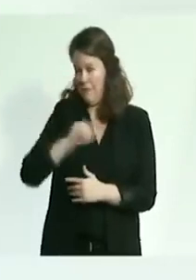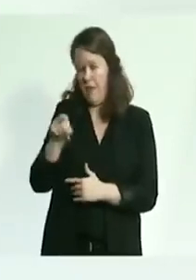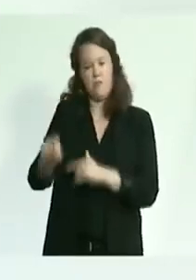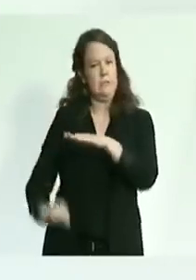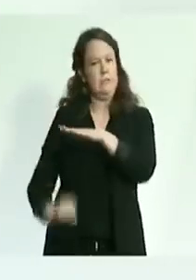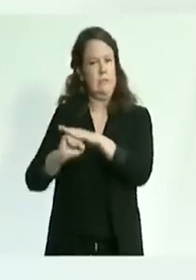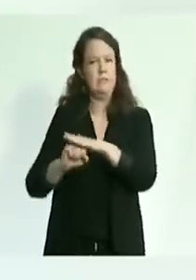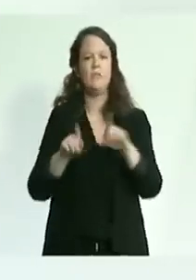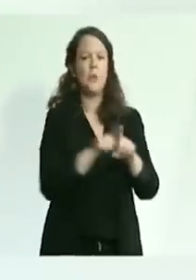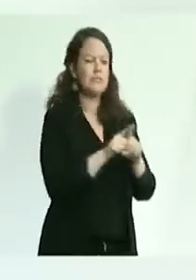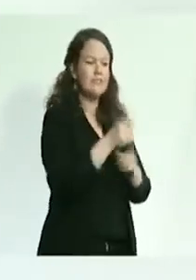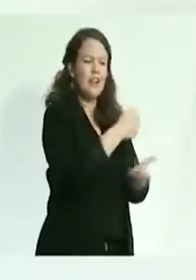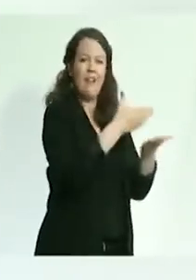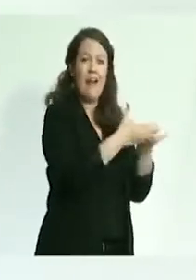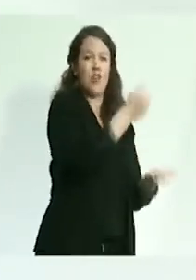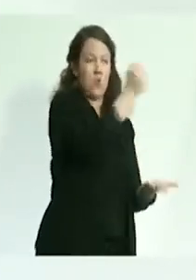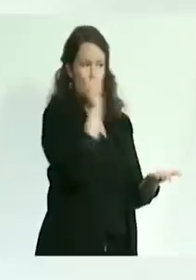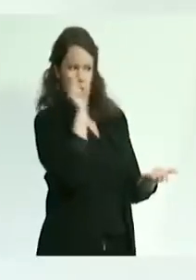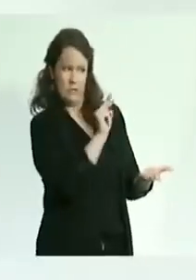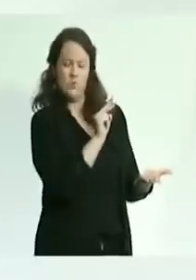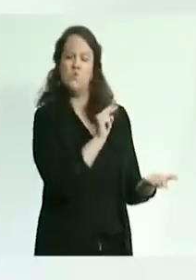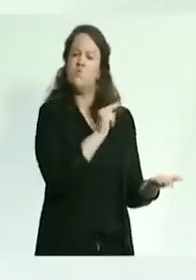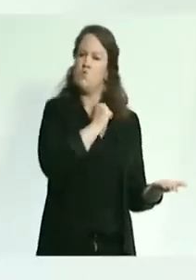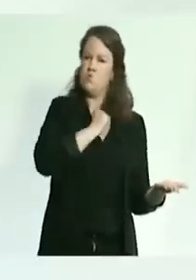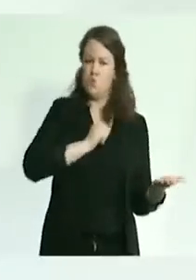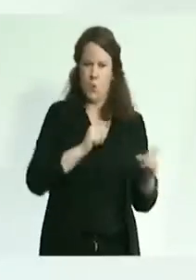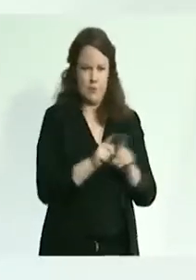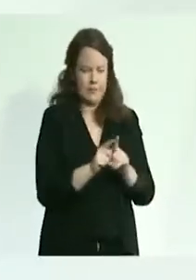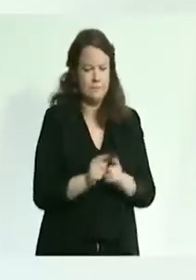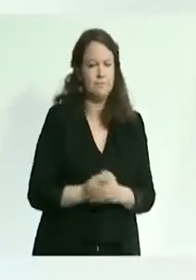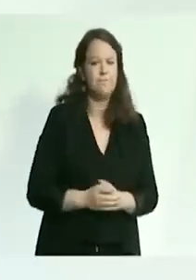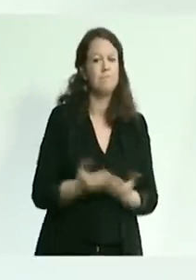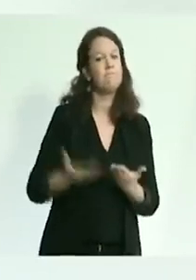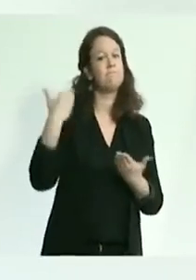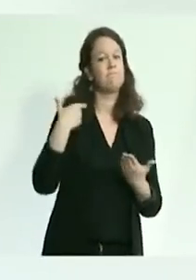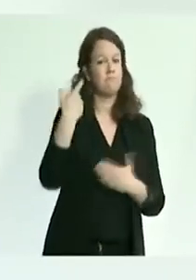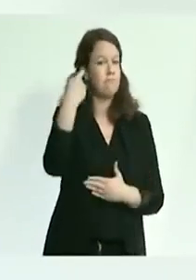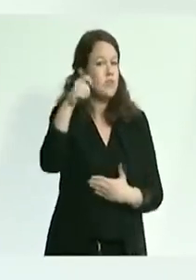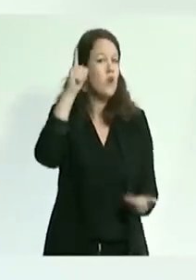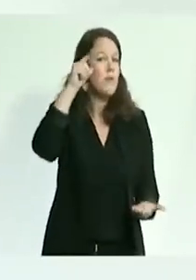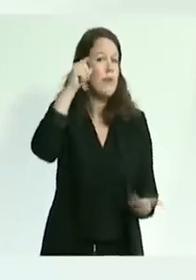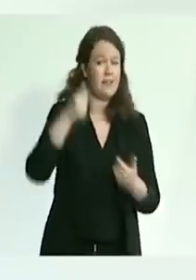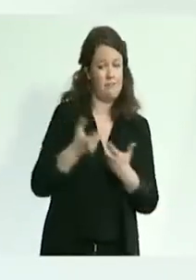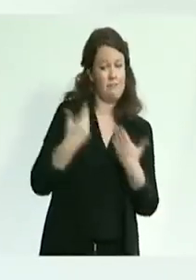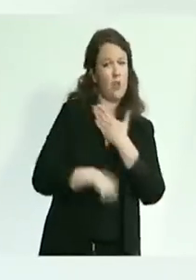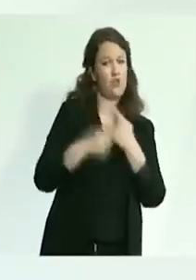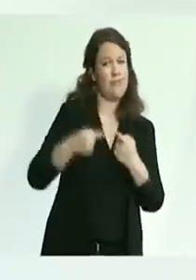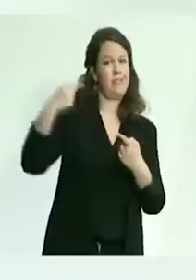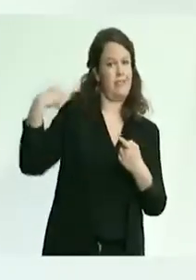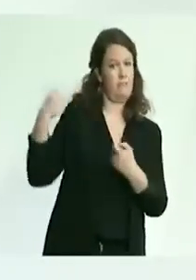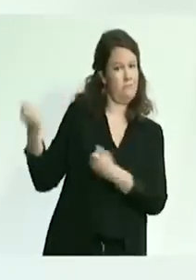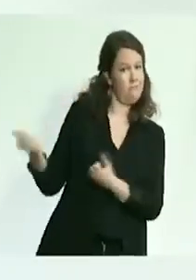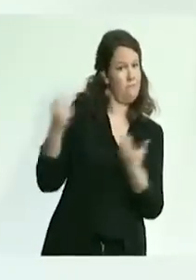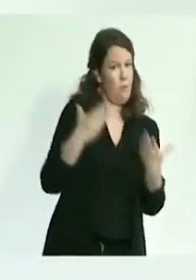Réunion. Le président de la République avait évoqué, il y a quelques semaines, une approche régionalisée de la